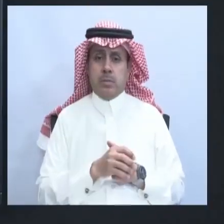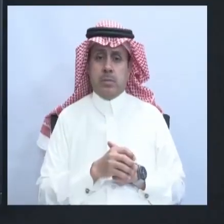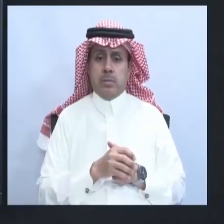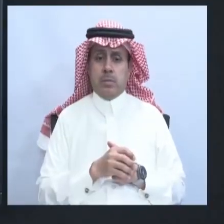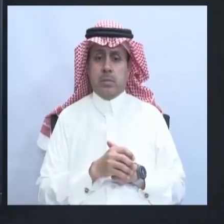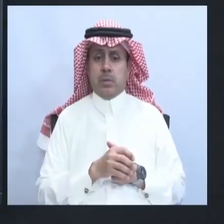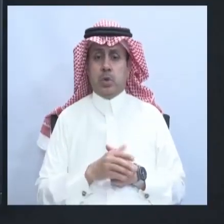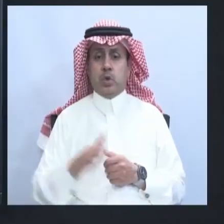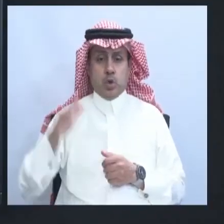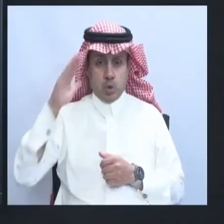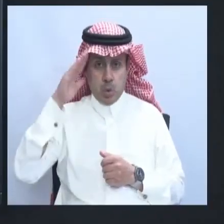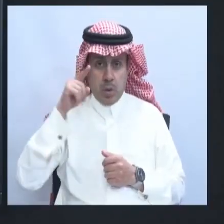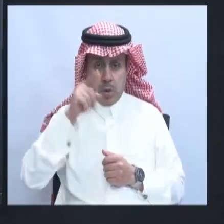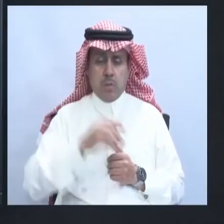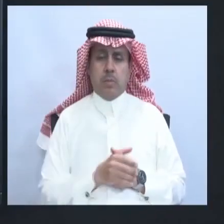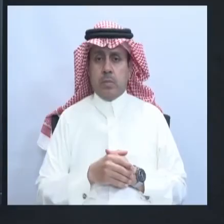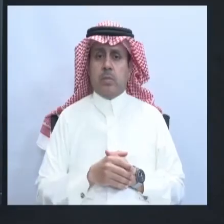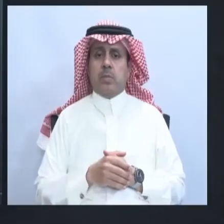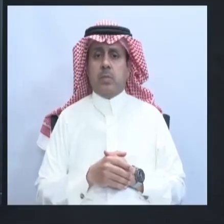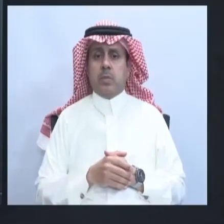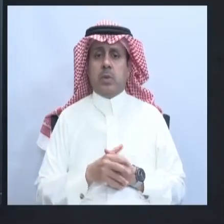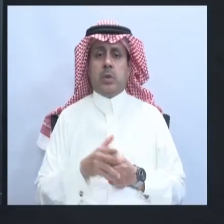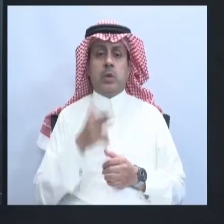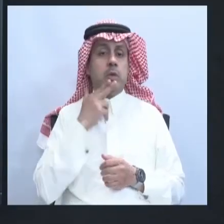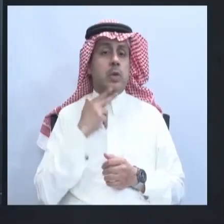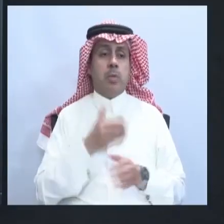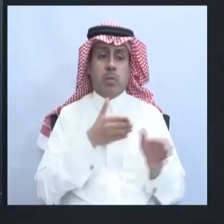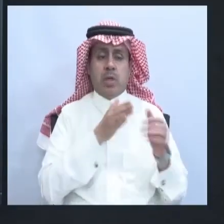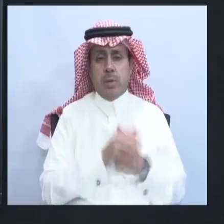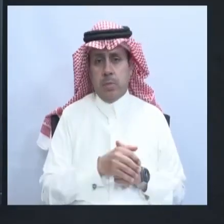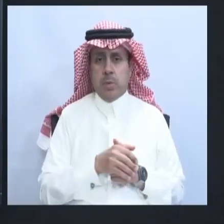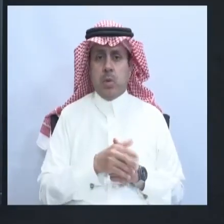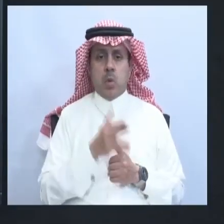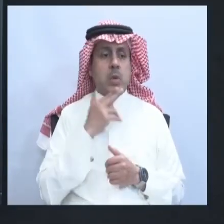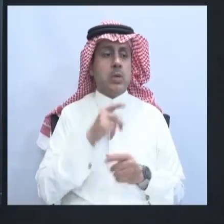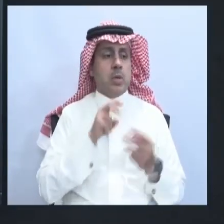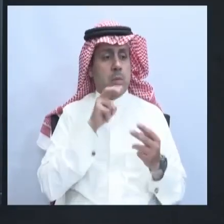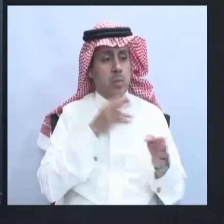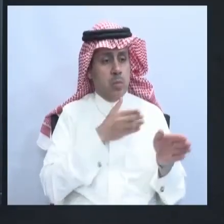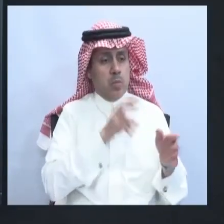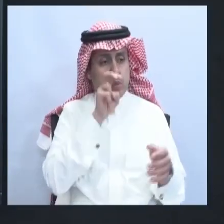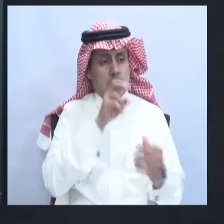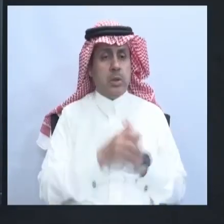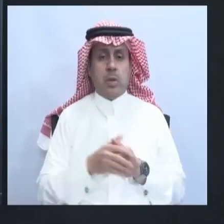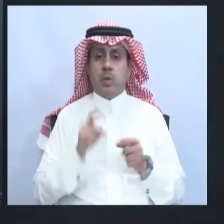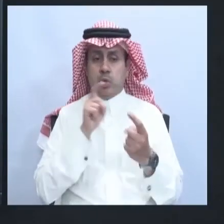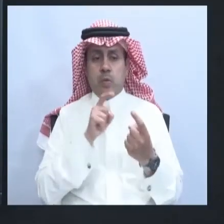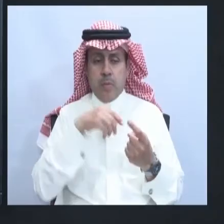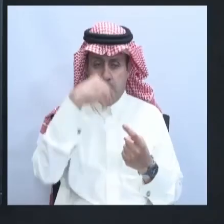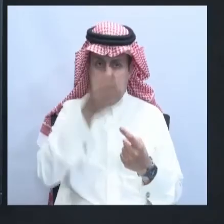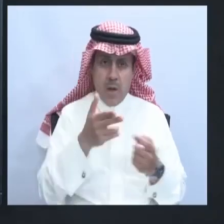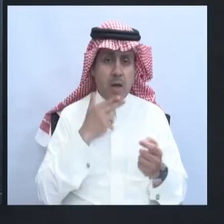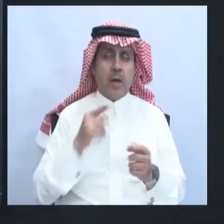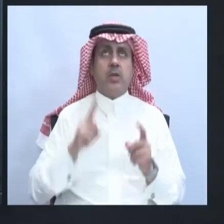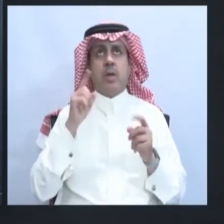هذا الدرس اشكر لكم ايها الطلاب والطالبات طيبه للمتابعه وحسن المشاهده القاكم على خير باذن الله